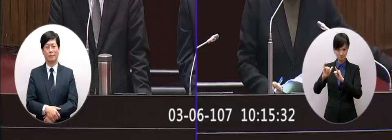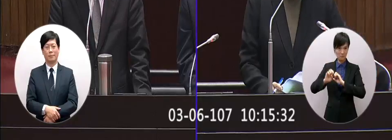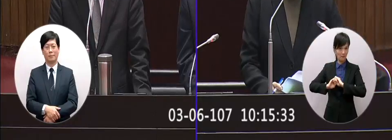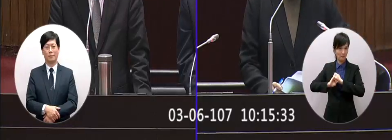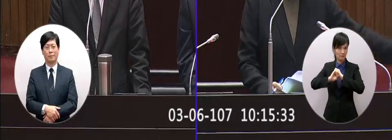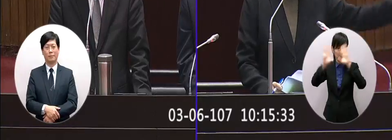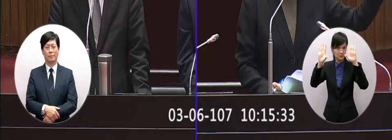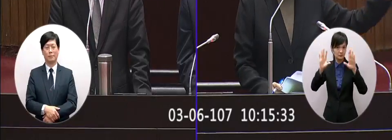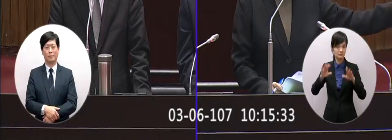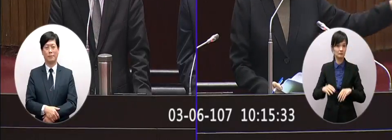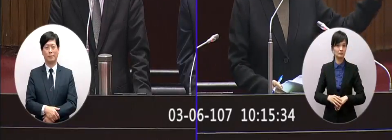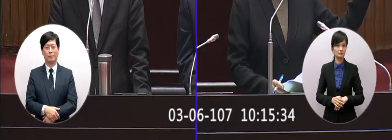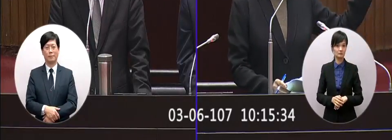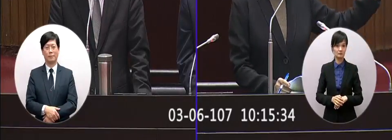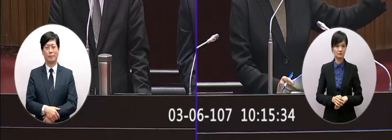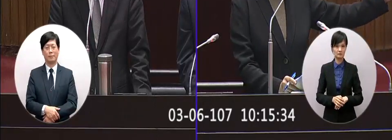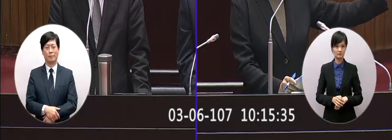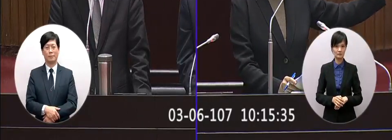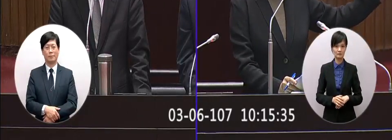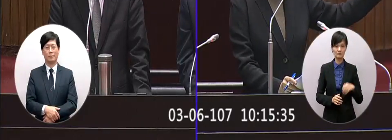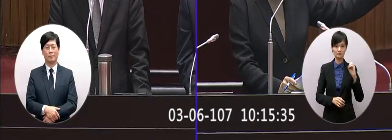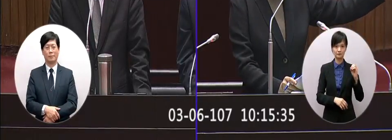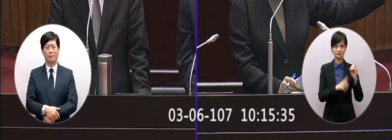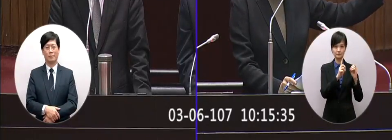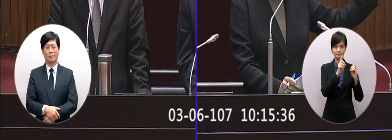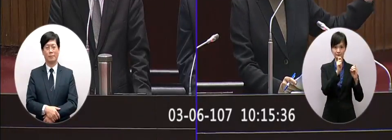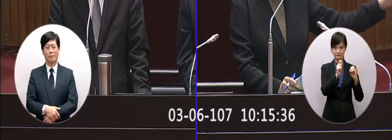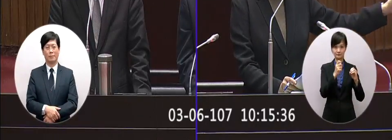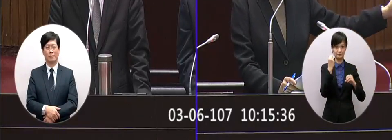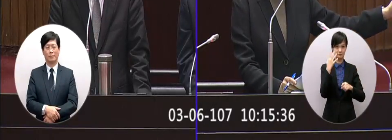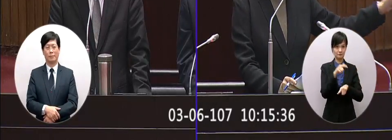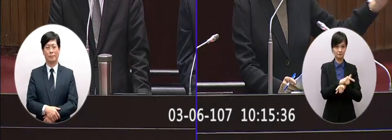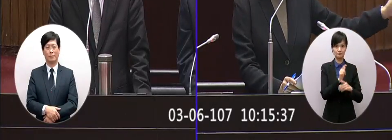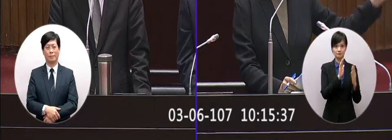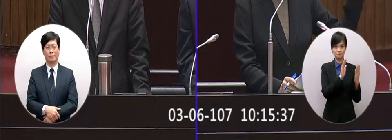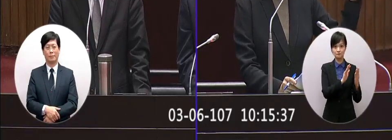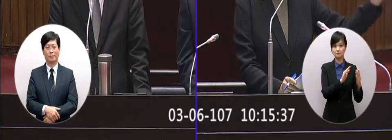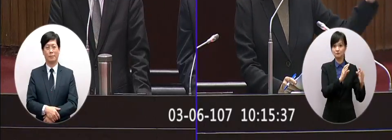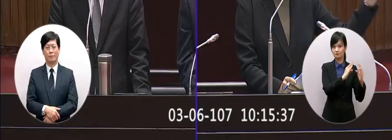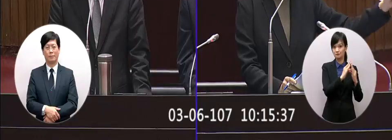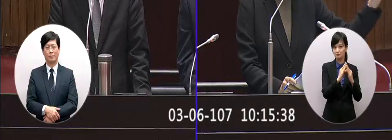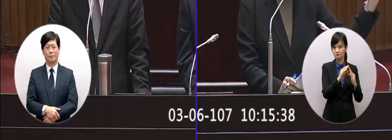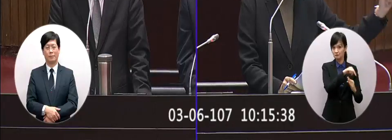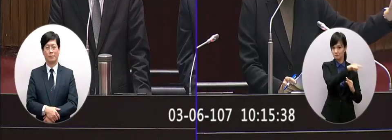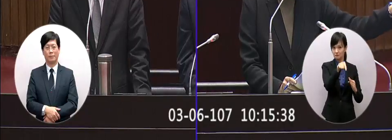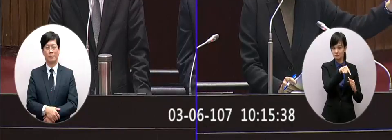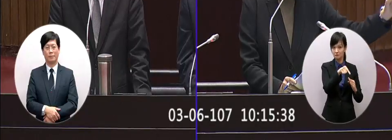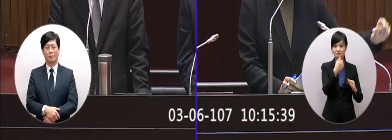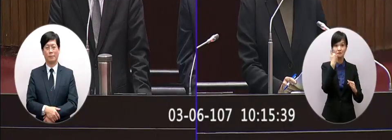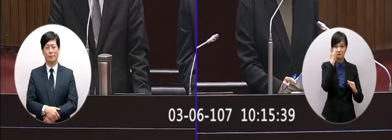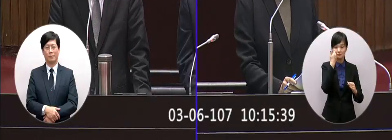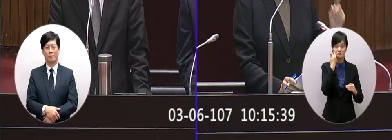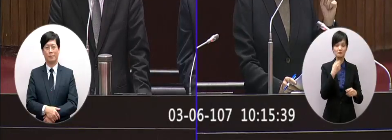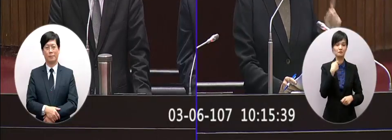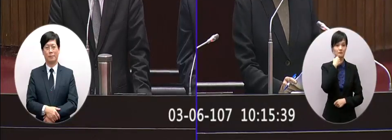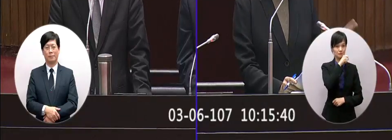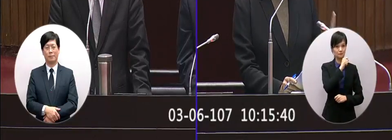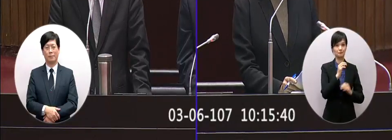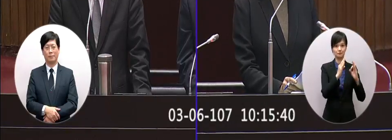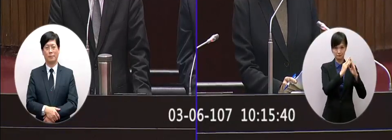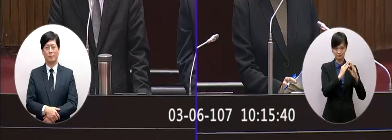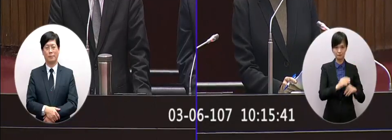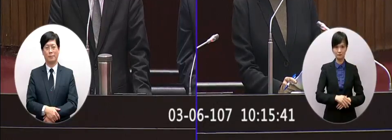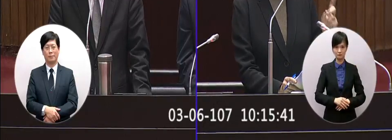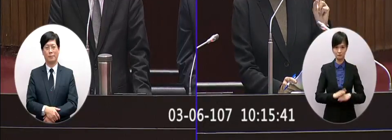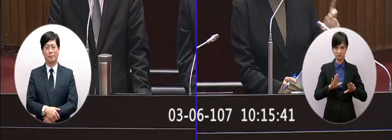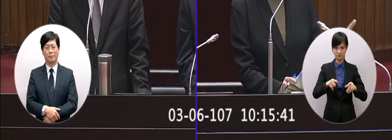下，乘坐 ODA 新南向的银行是台湾银行。从